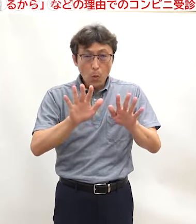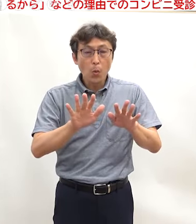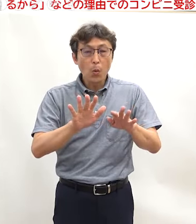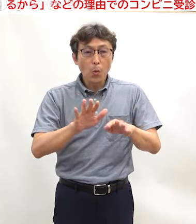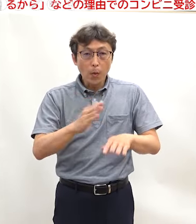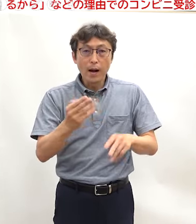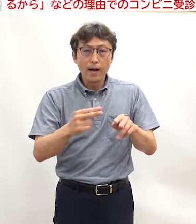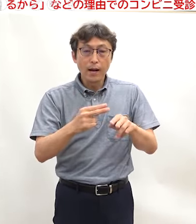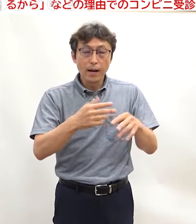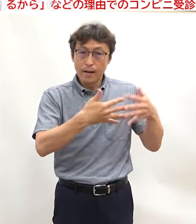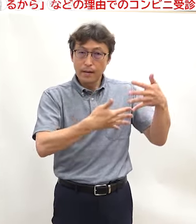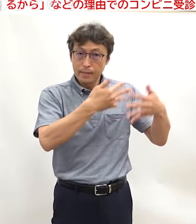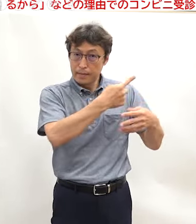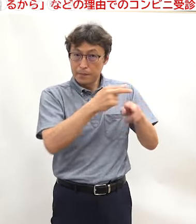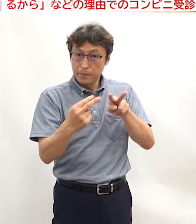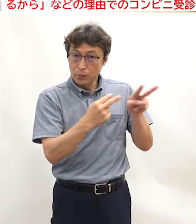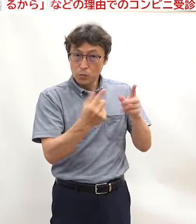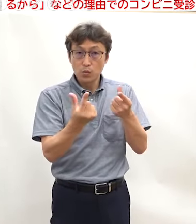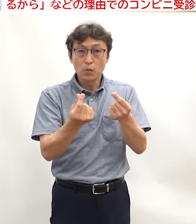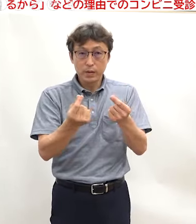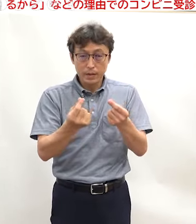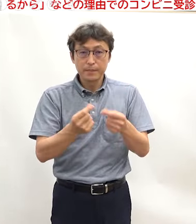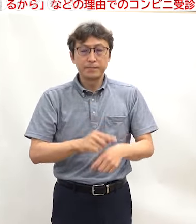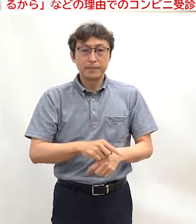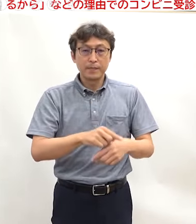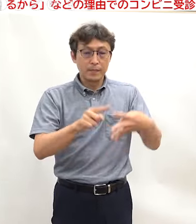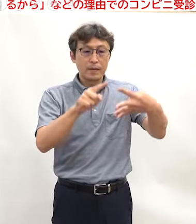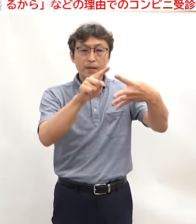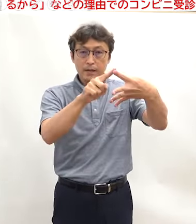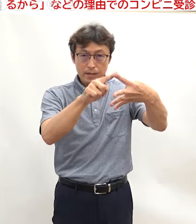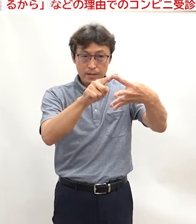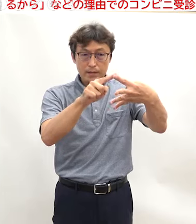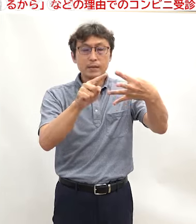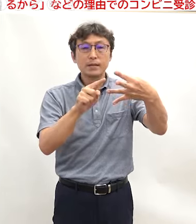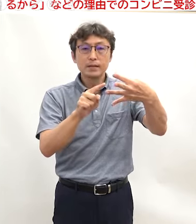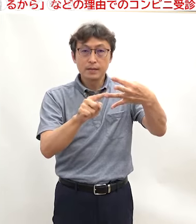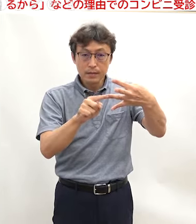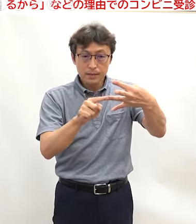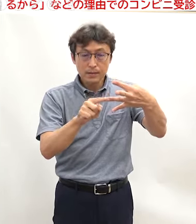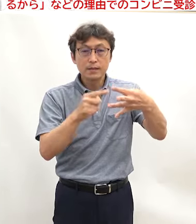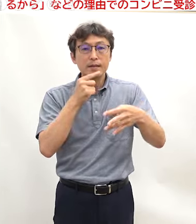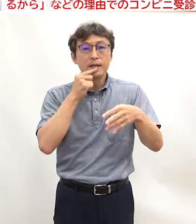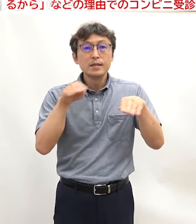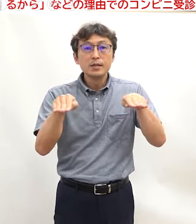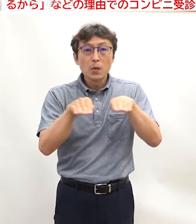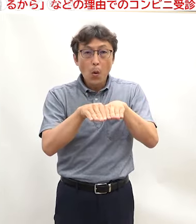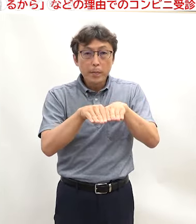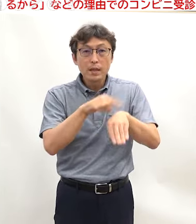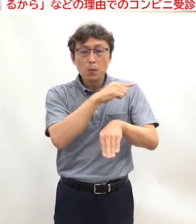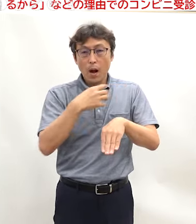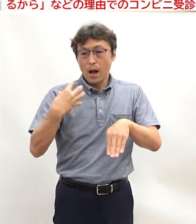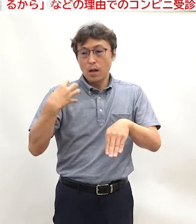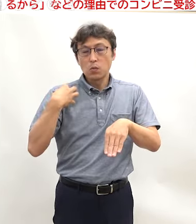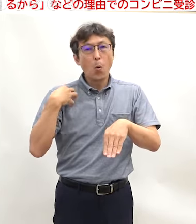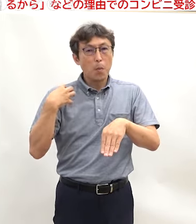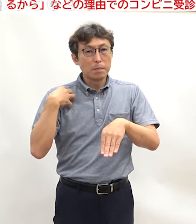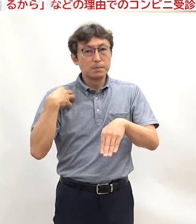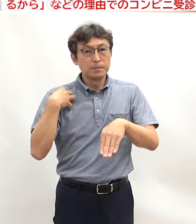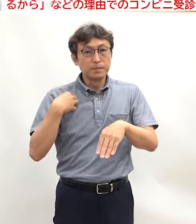第1、それから祝日、それから第3の日曜日は ご覧の通りの、クリニック